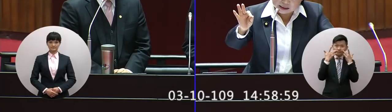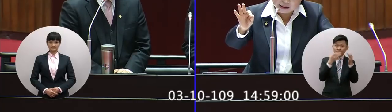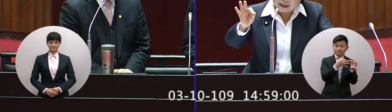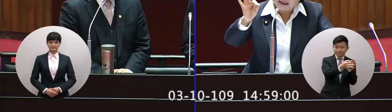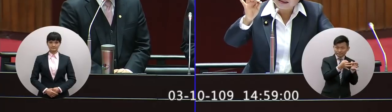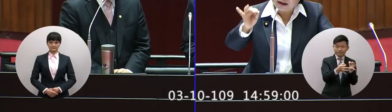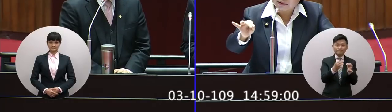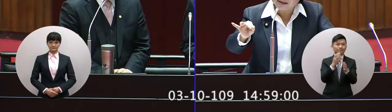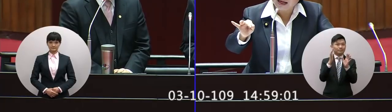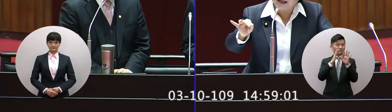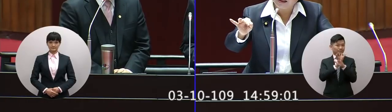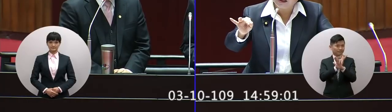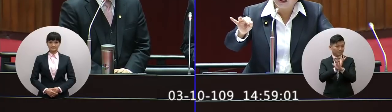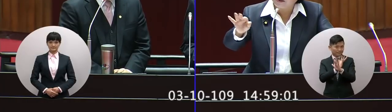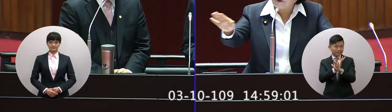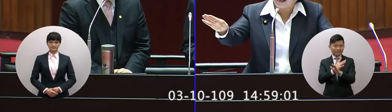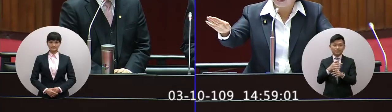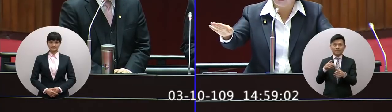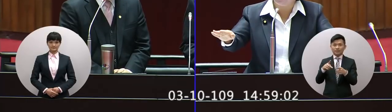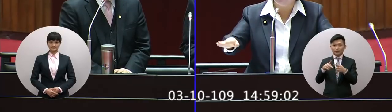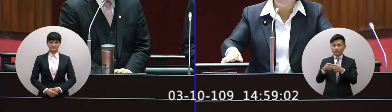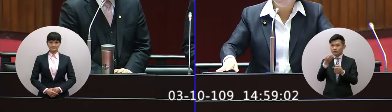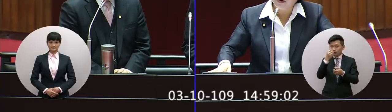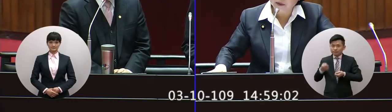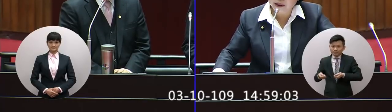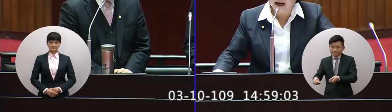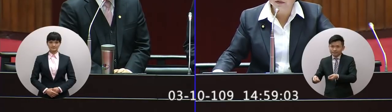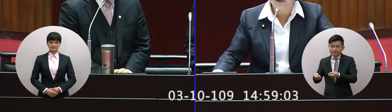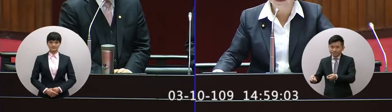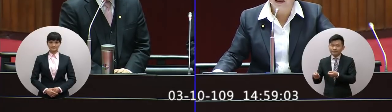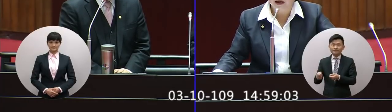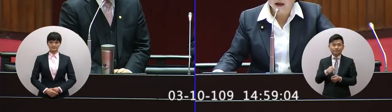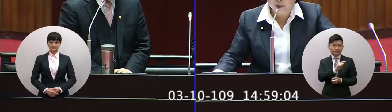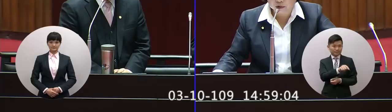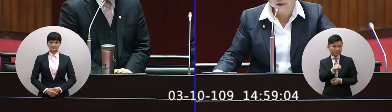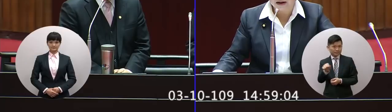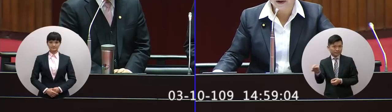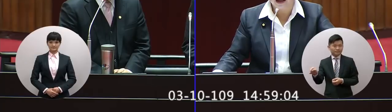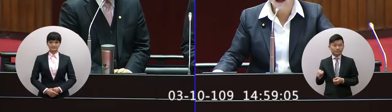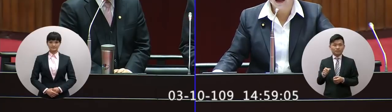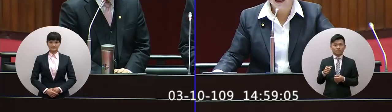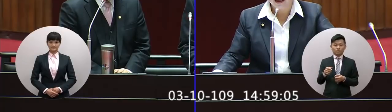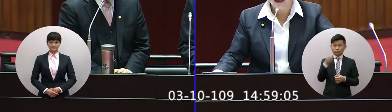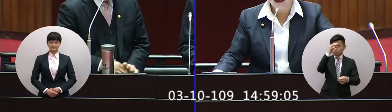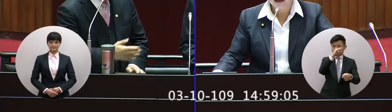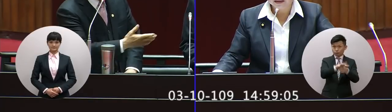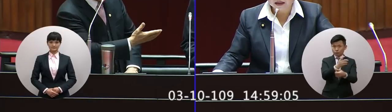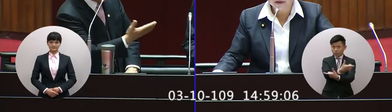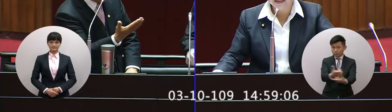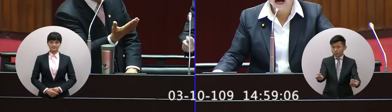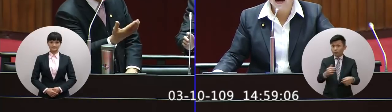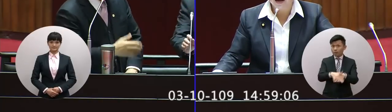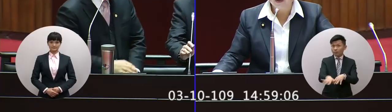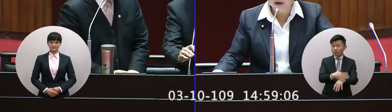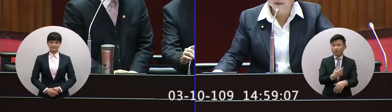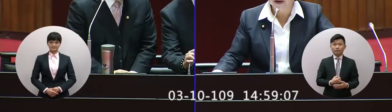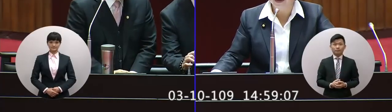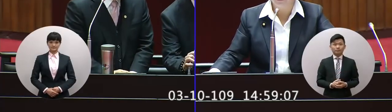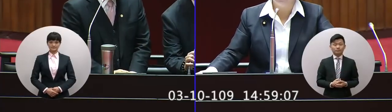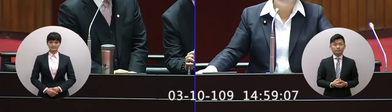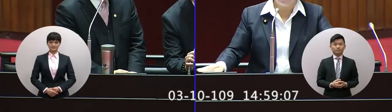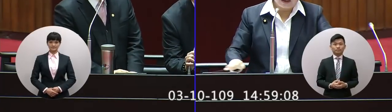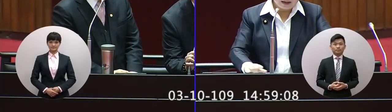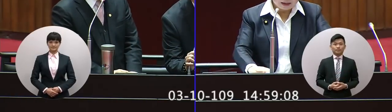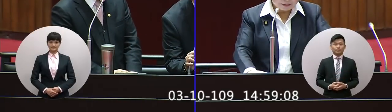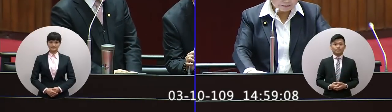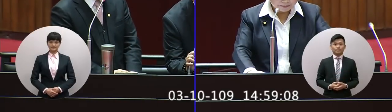夜市、小吃摊，一片安好会不会纳入我们的补助单位？ 我来保 定。林家院长会不